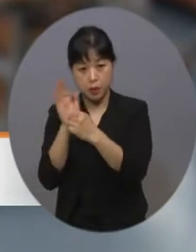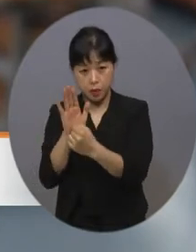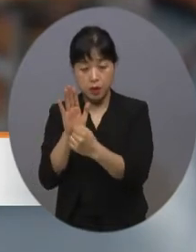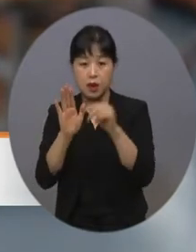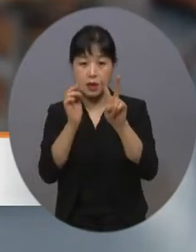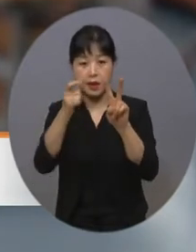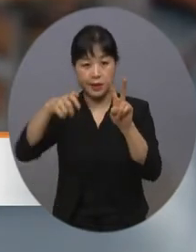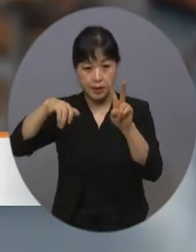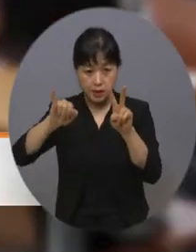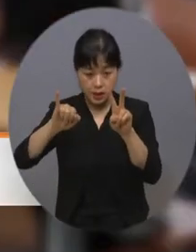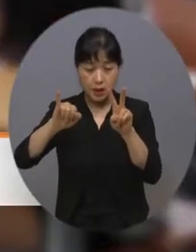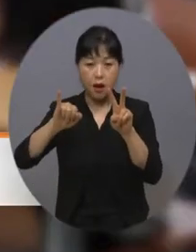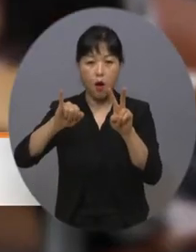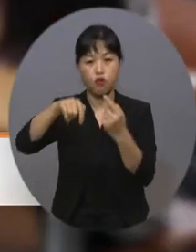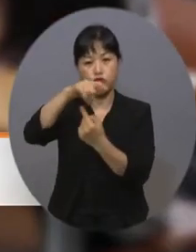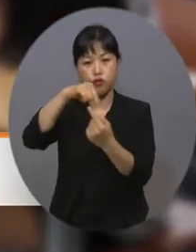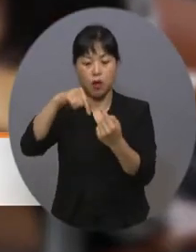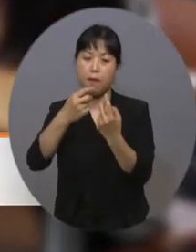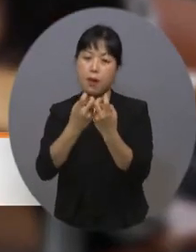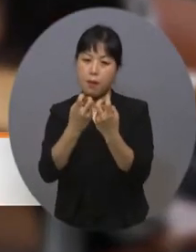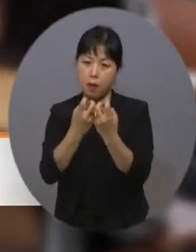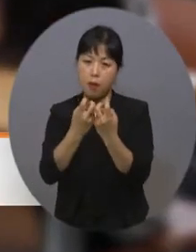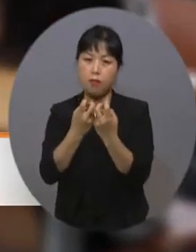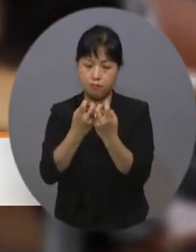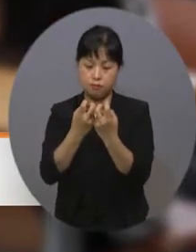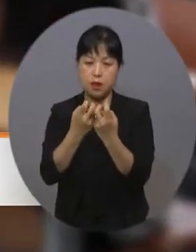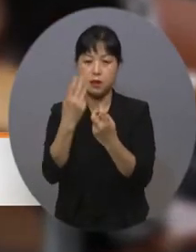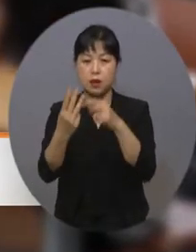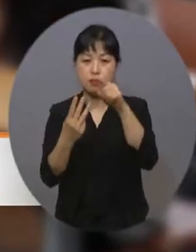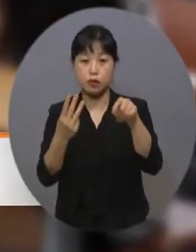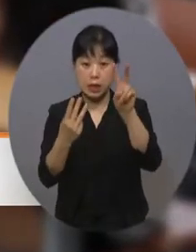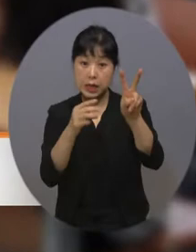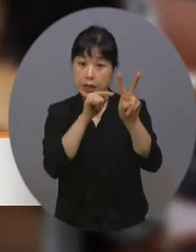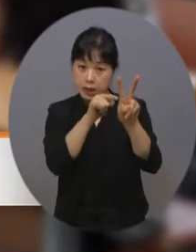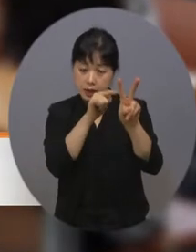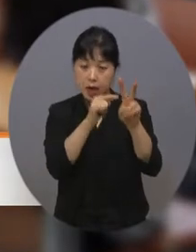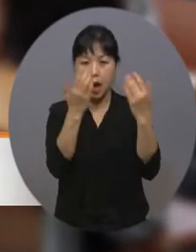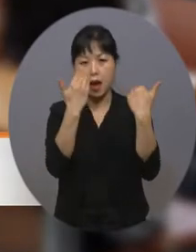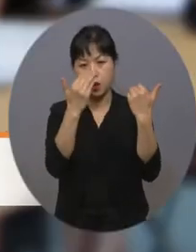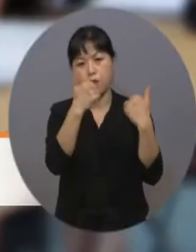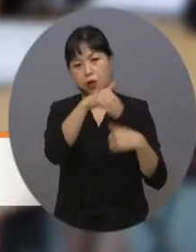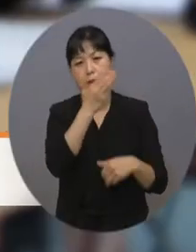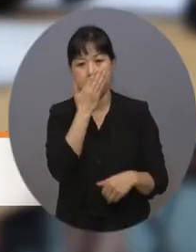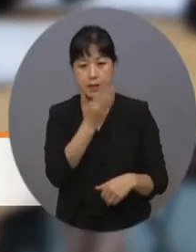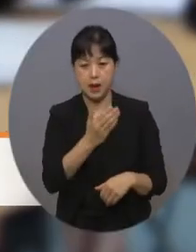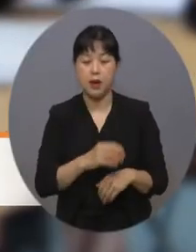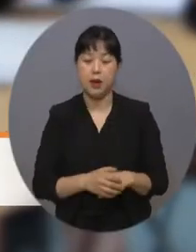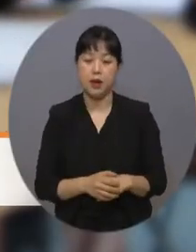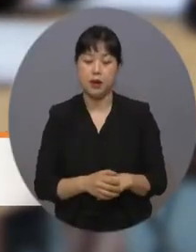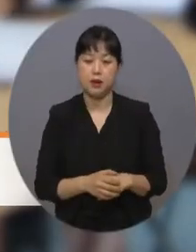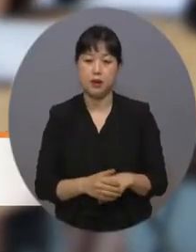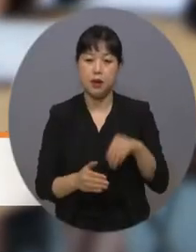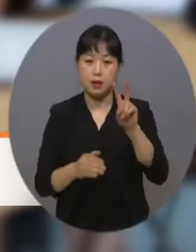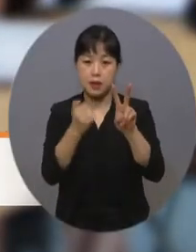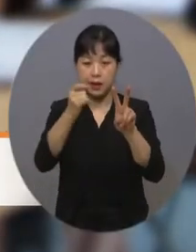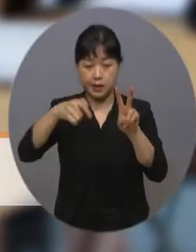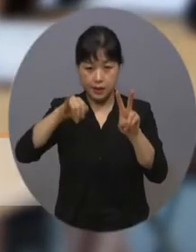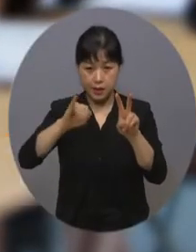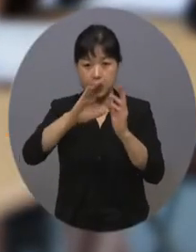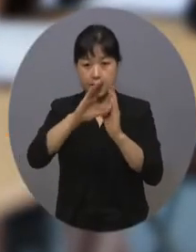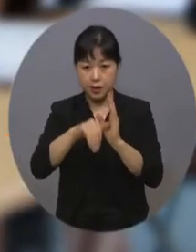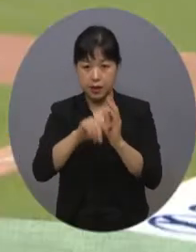학사 운영 방안을 통해 3분의 2까지 등교를 허용하는 등 2학기 대면 수업을 확대하기로